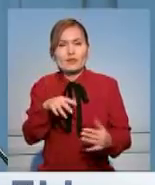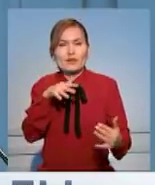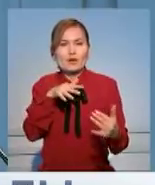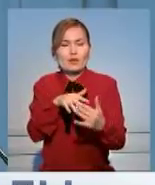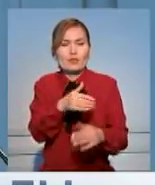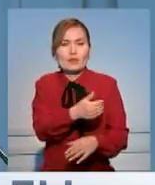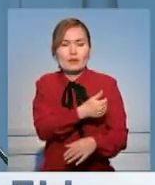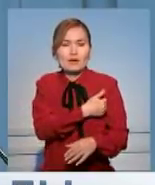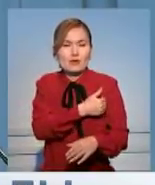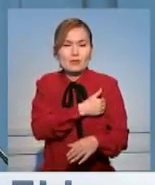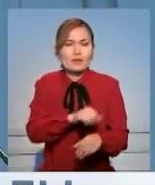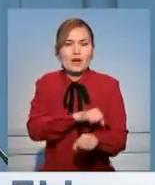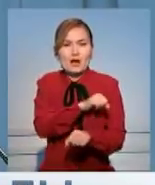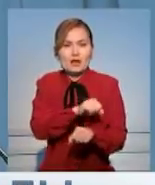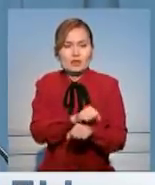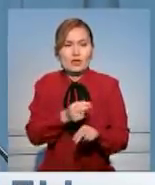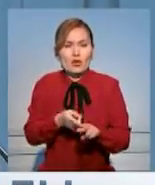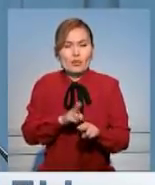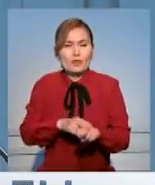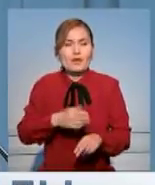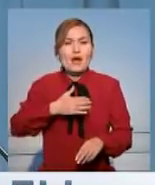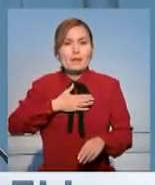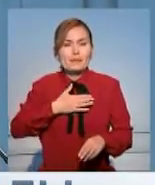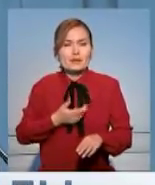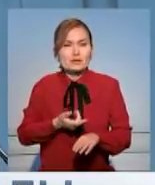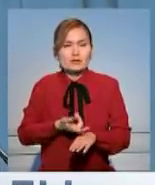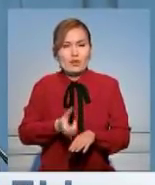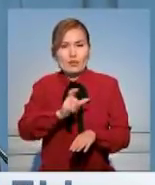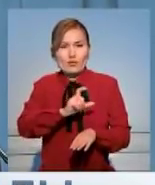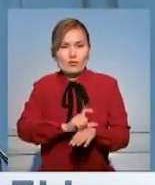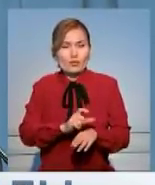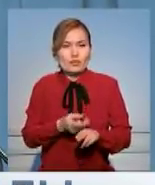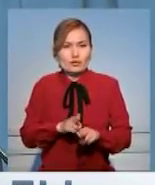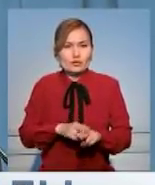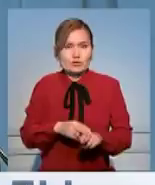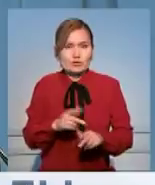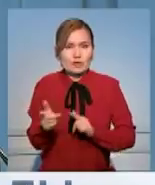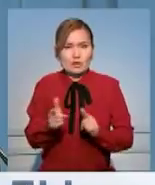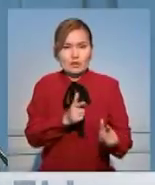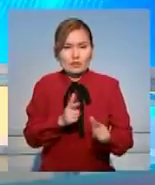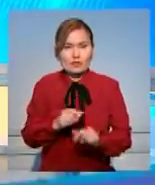да химиялық шабуыл жасаса, бұл әрекет үшін жауап беретінін түсіну керек.